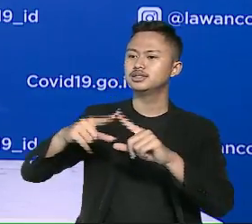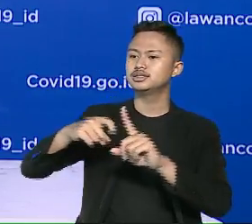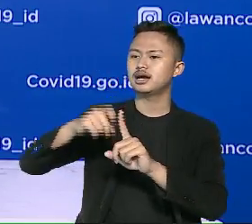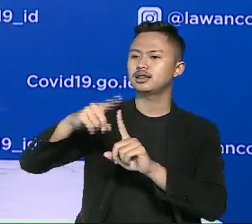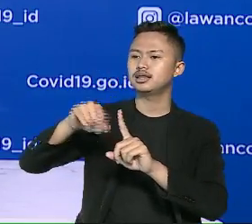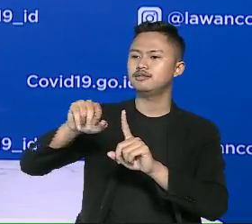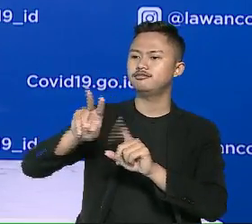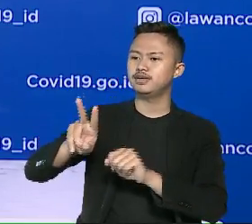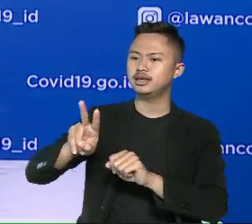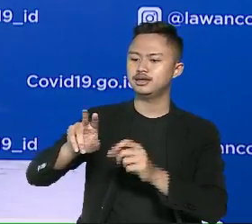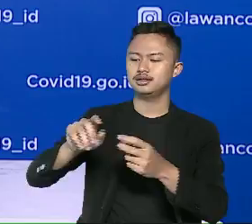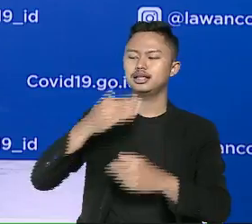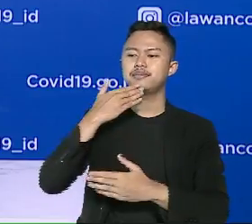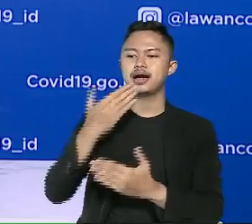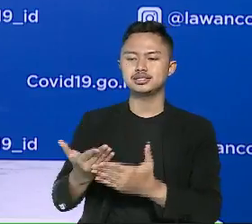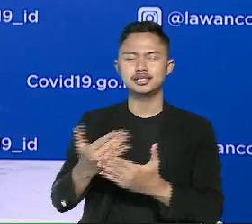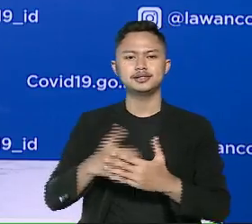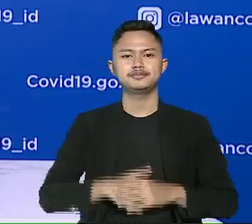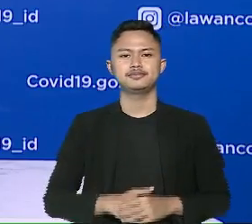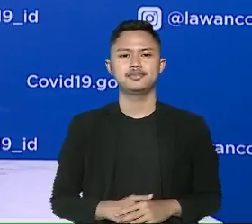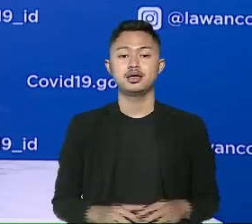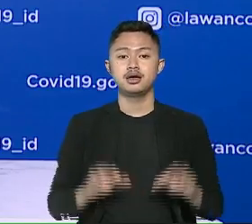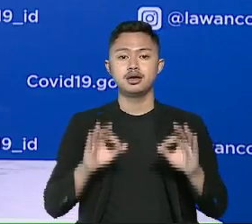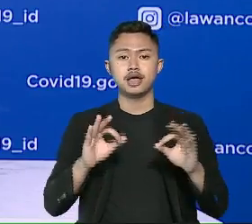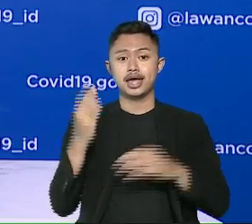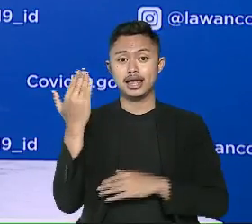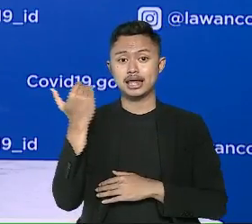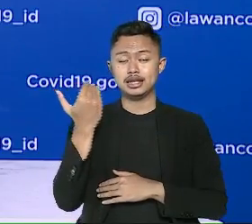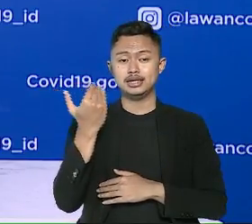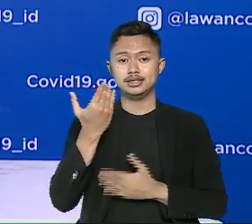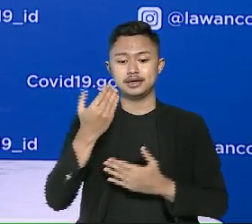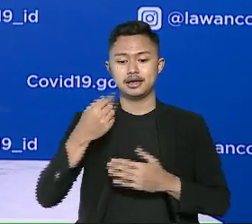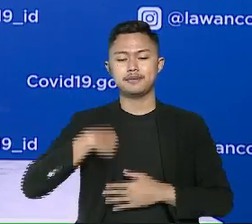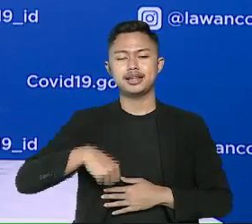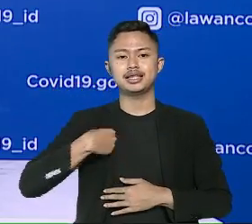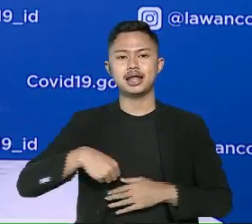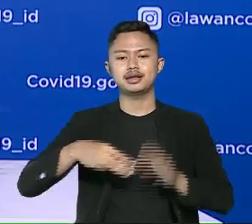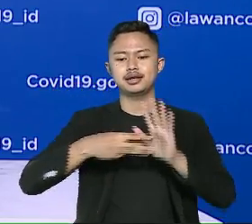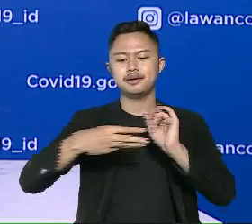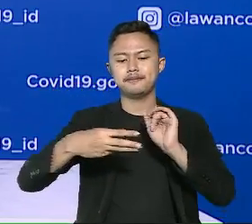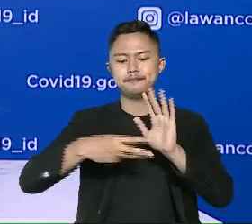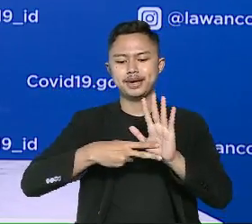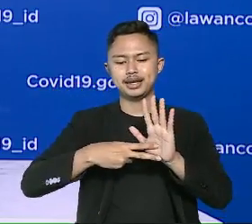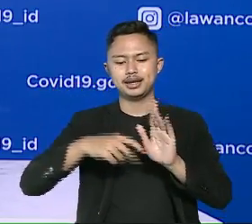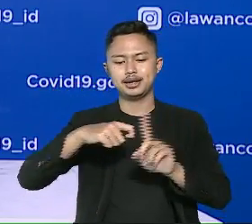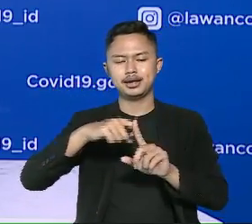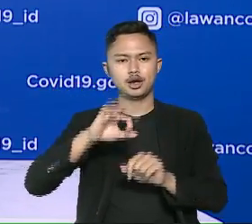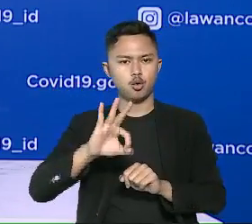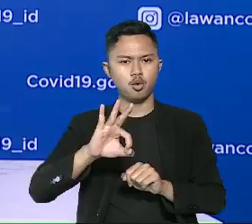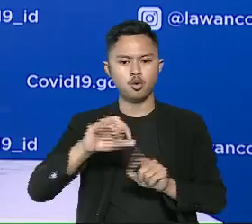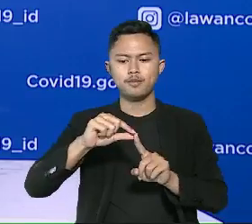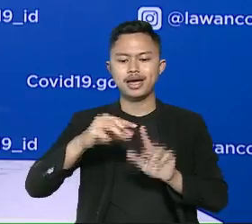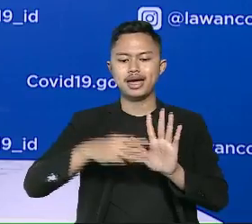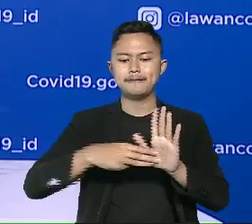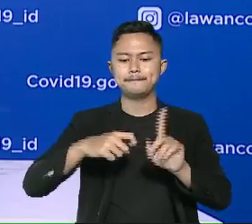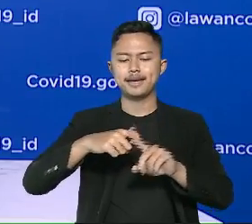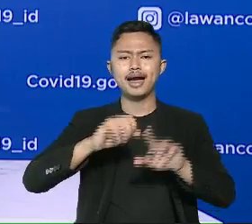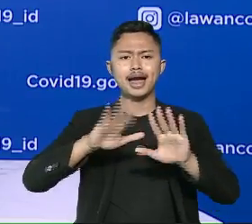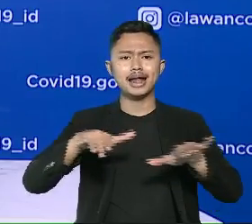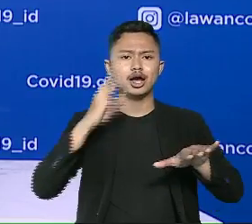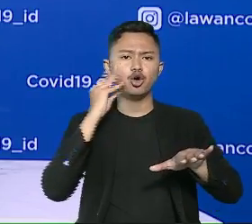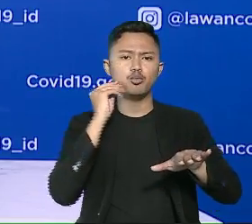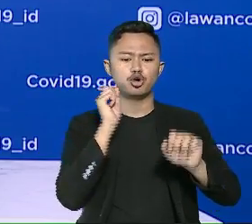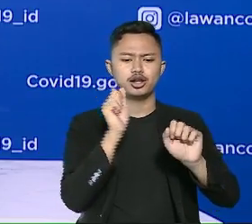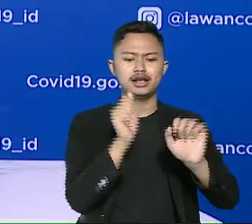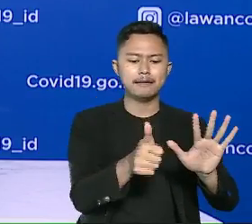dan Liputan6.com. Sebagaimana yang disampaikan oleh Menko PMK, vaksinasi anak usia 6 sampai